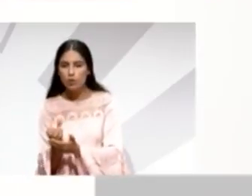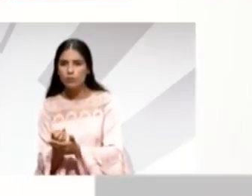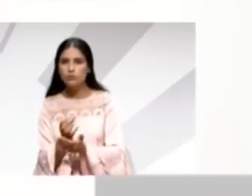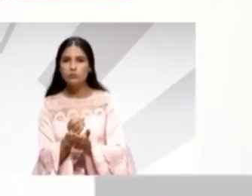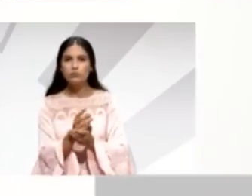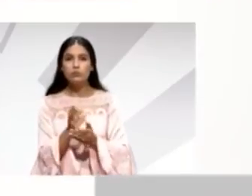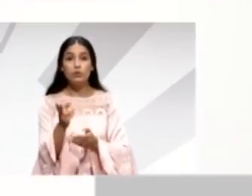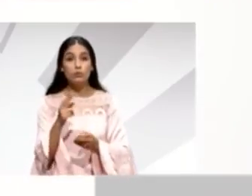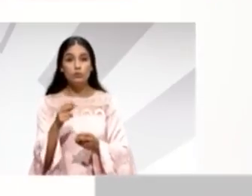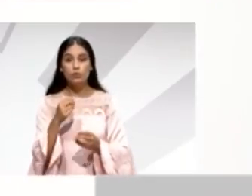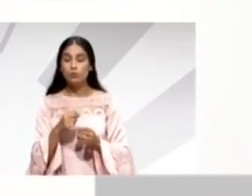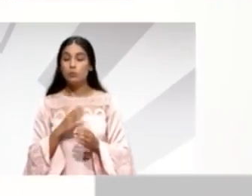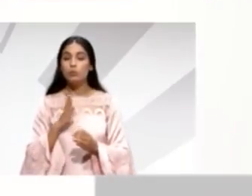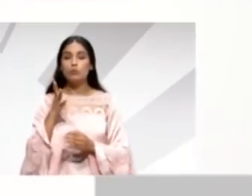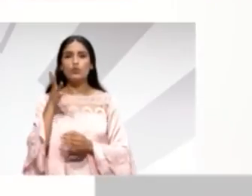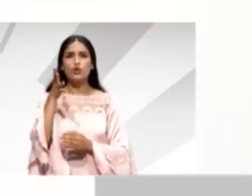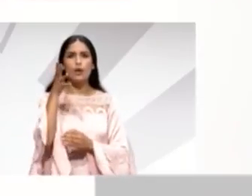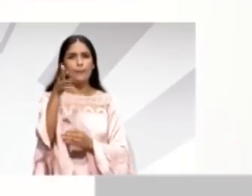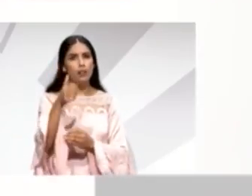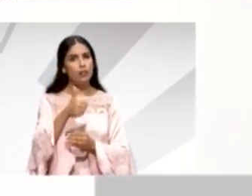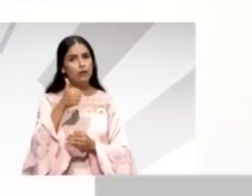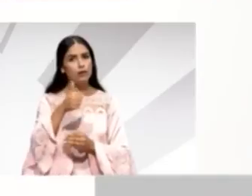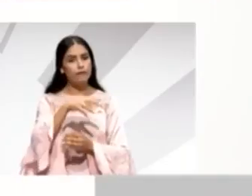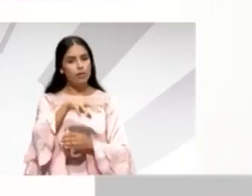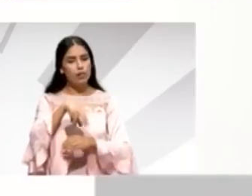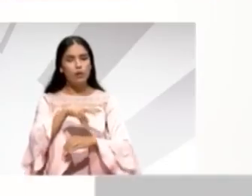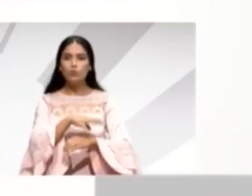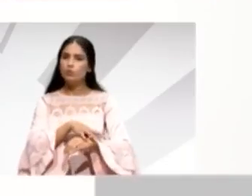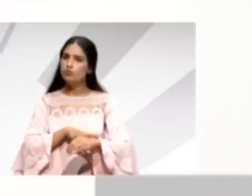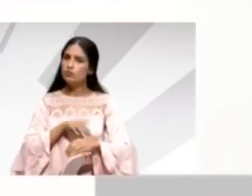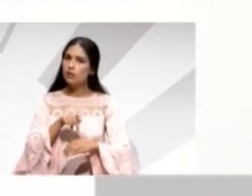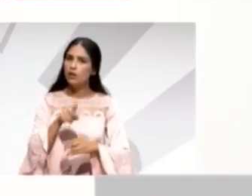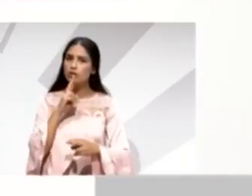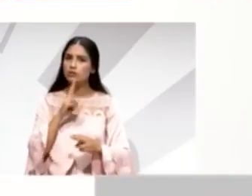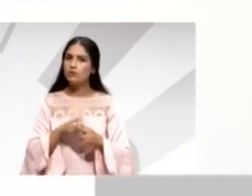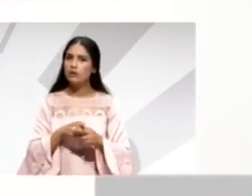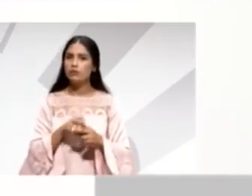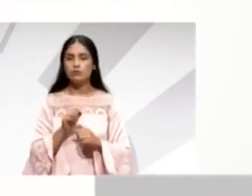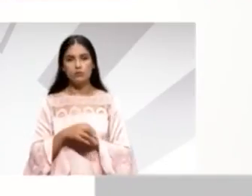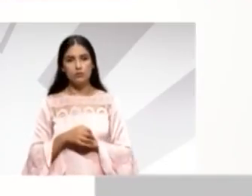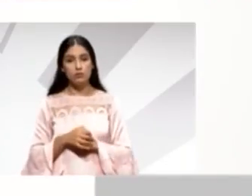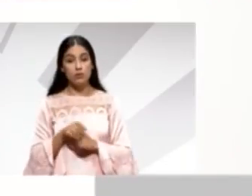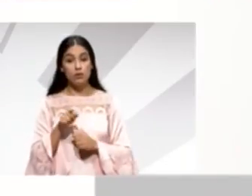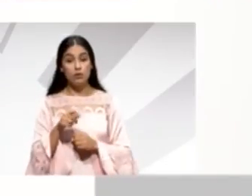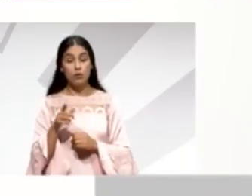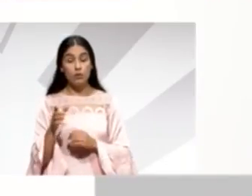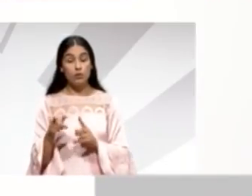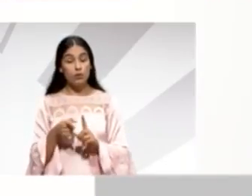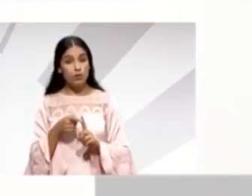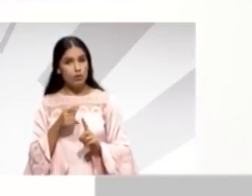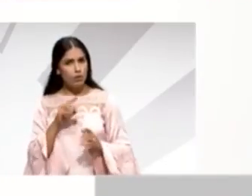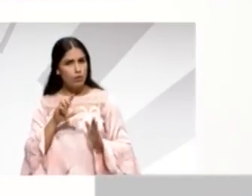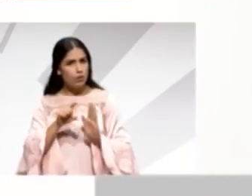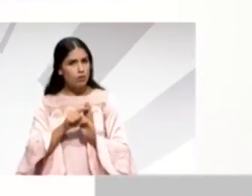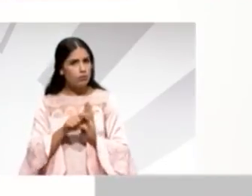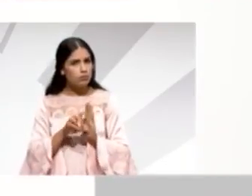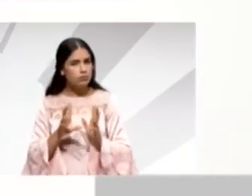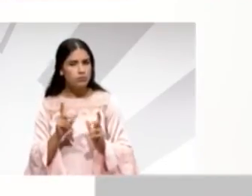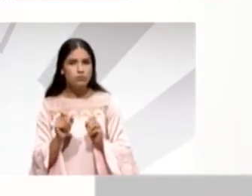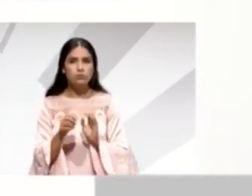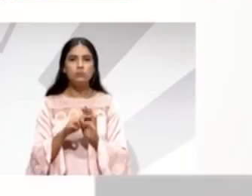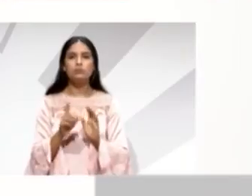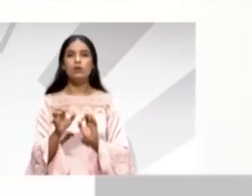يتهم اليوم المدينه الرياضيه ما تحقق منها حتى هيدي يكون من اولويات يد واحده في العهد الجديد